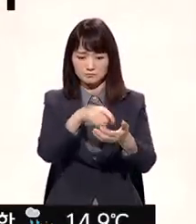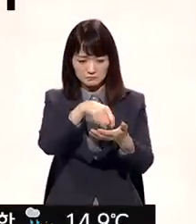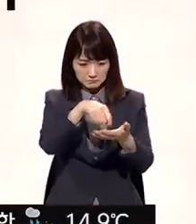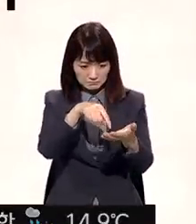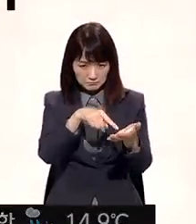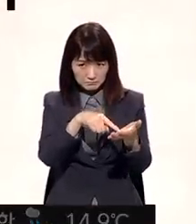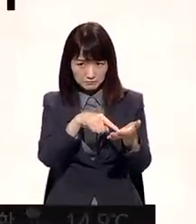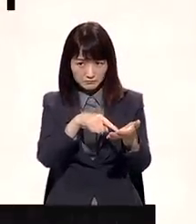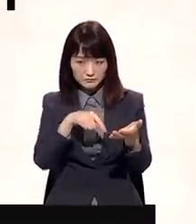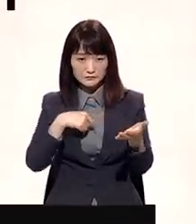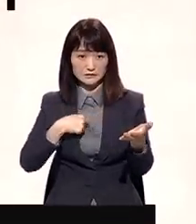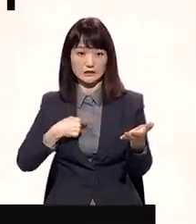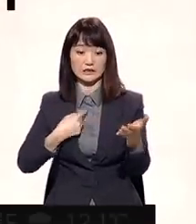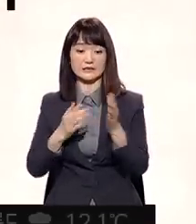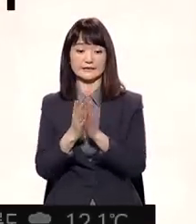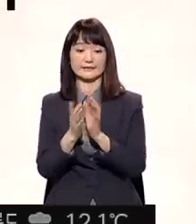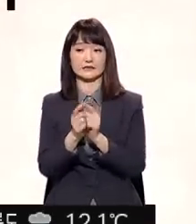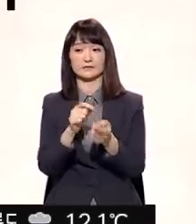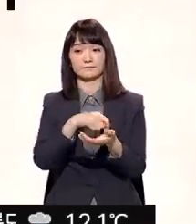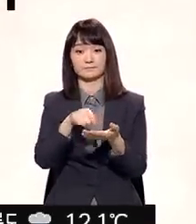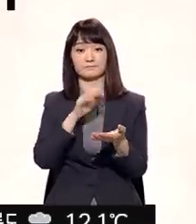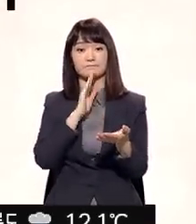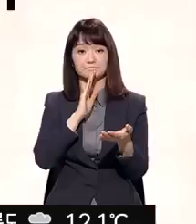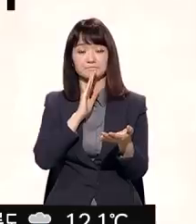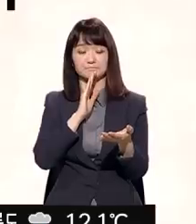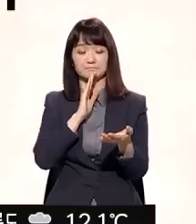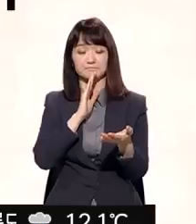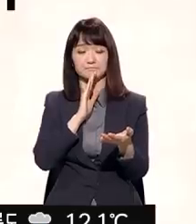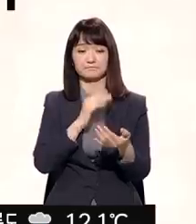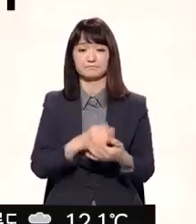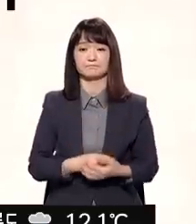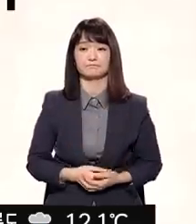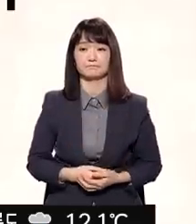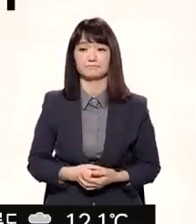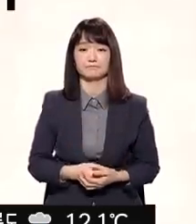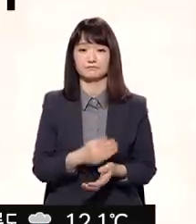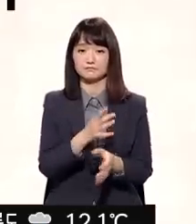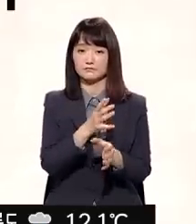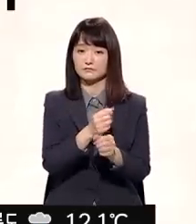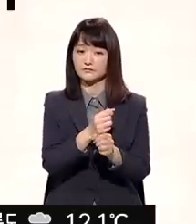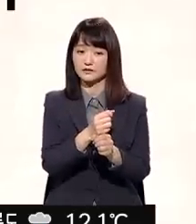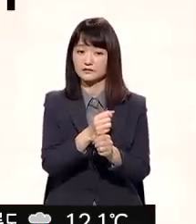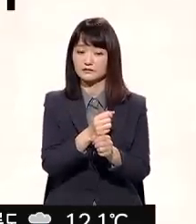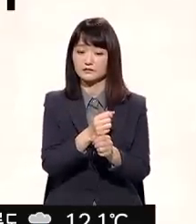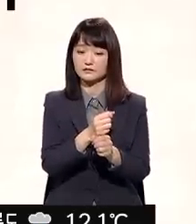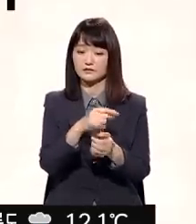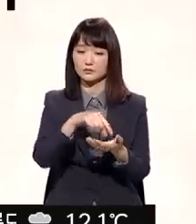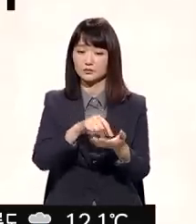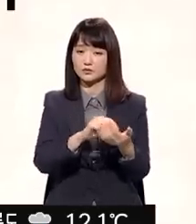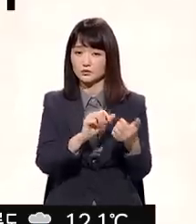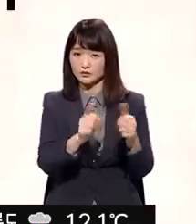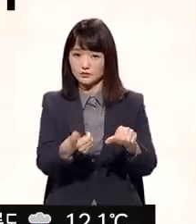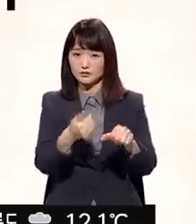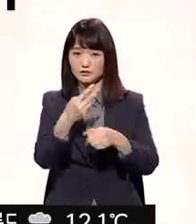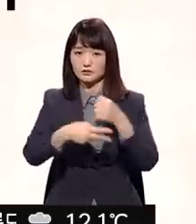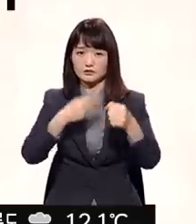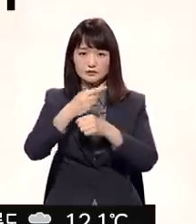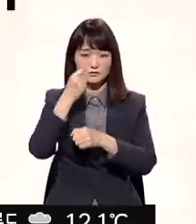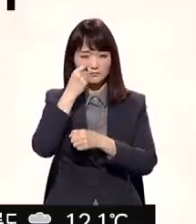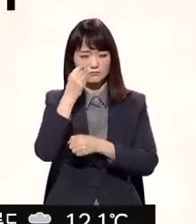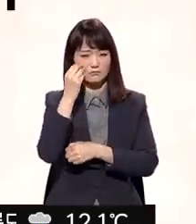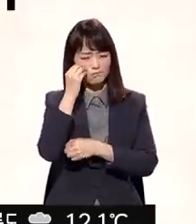메모 자기가 작성한 게 맞다라고 셋째 딸이 밝히고 있고요. 그래서 그 시점쯤에 사망을 했고 결국 2년 6개월가량 방치가